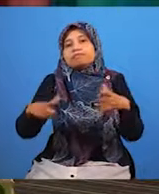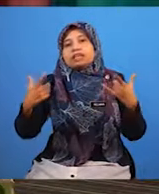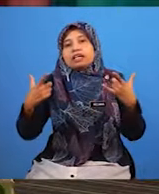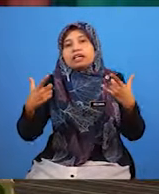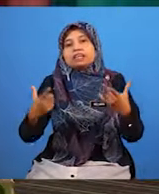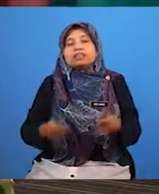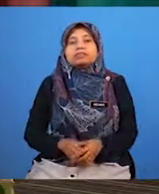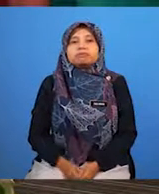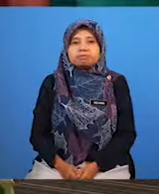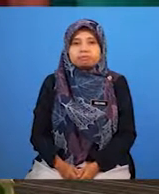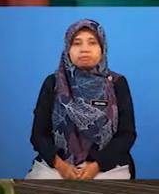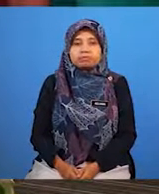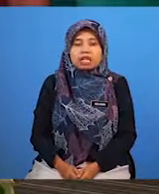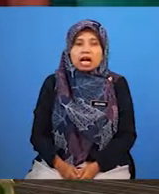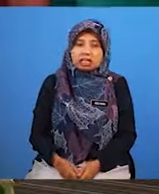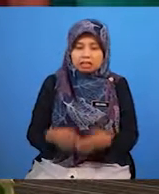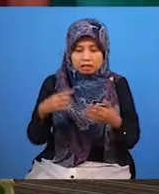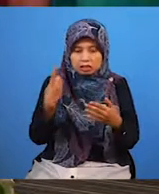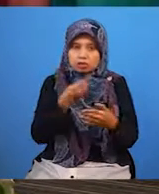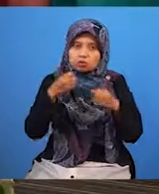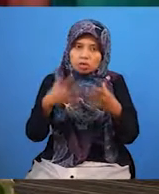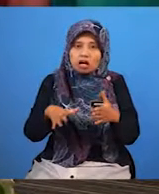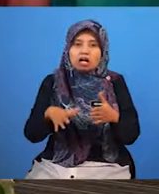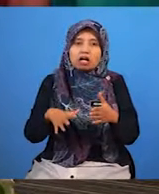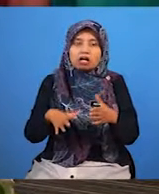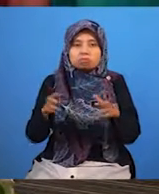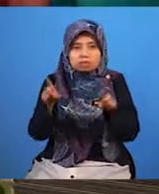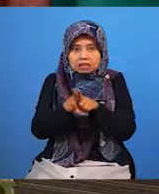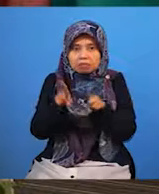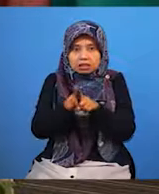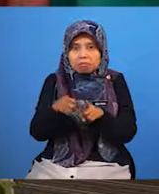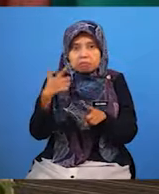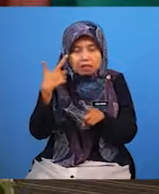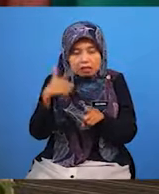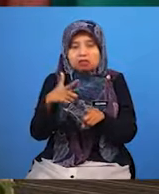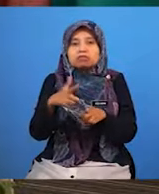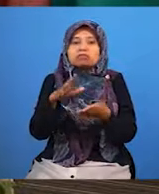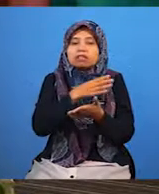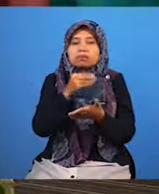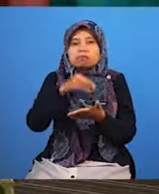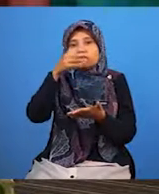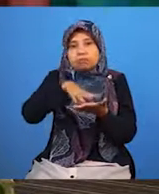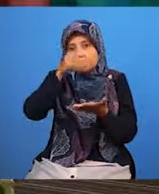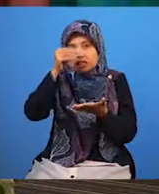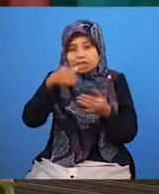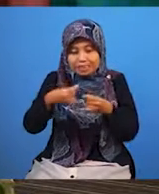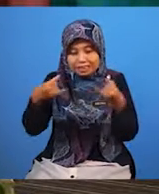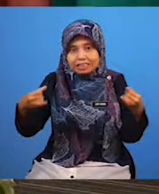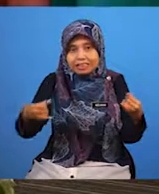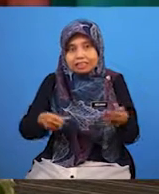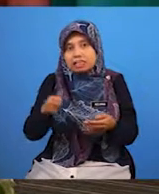Baiklah para pelajar, sebentar tadi kita telah pun bersama-sama melihat dan belajar tentang